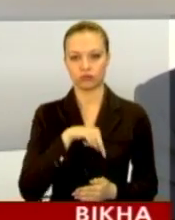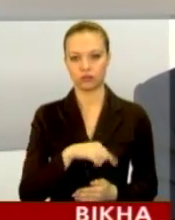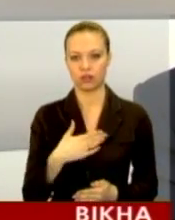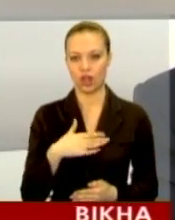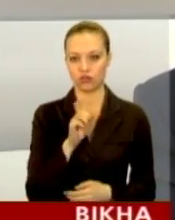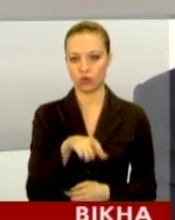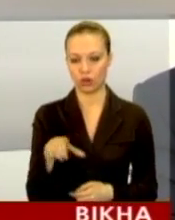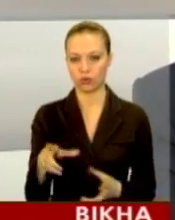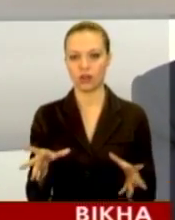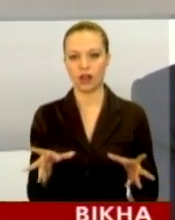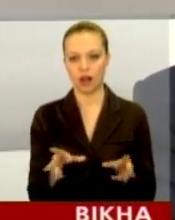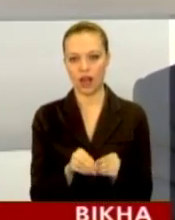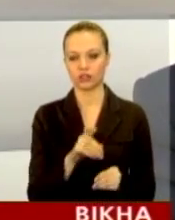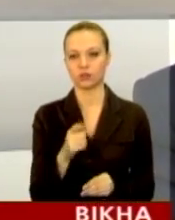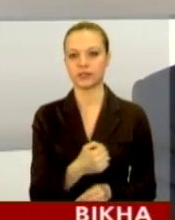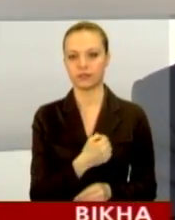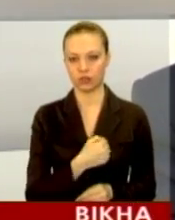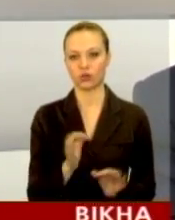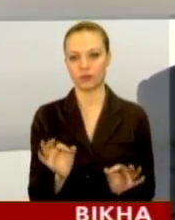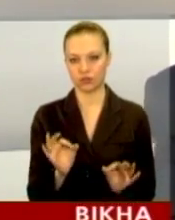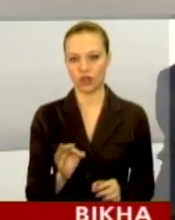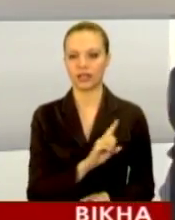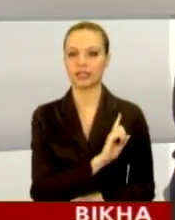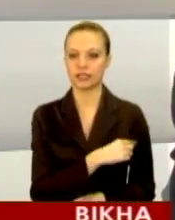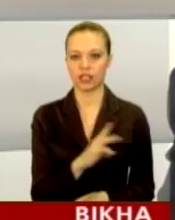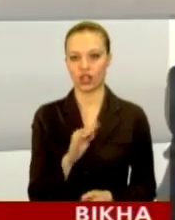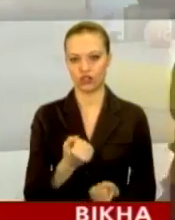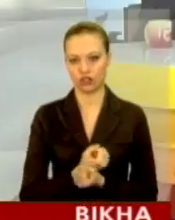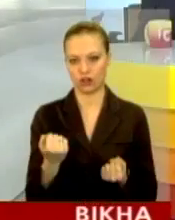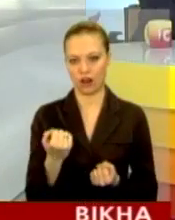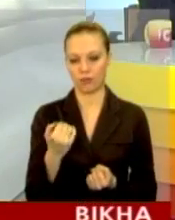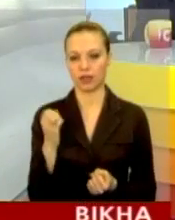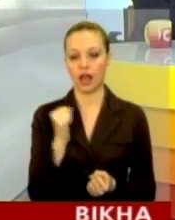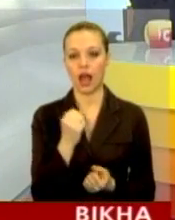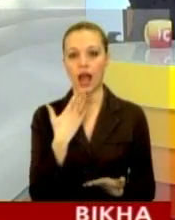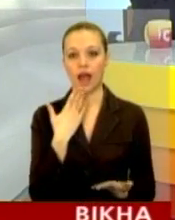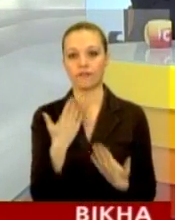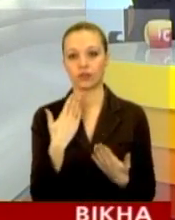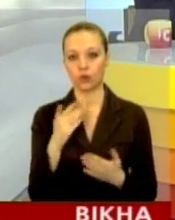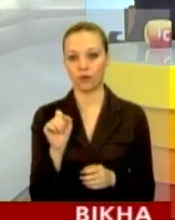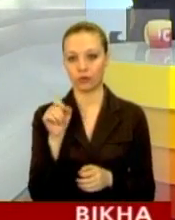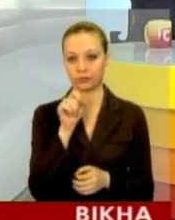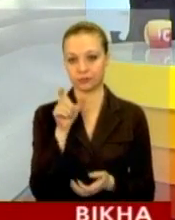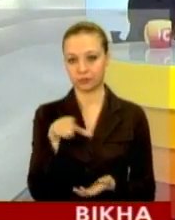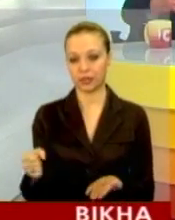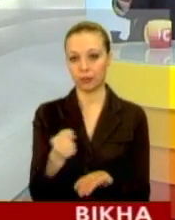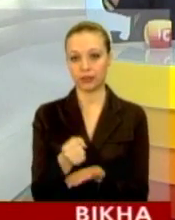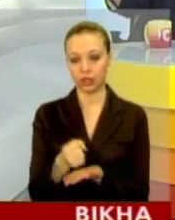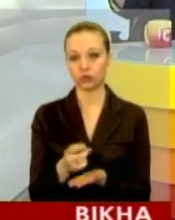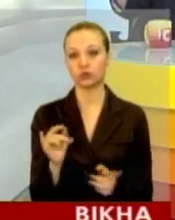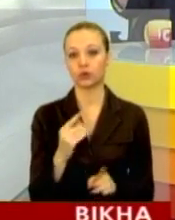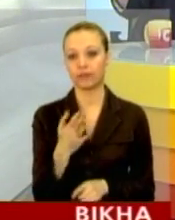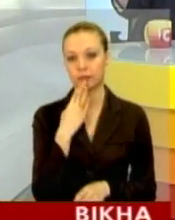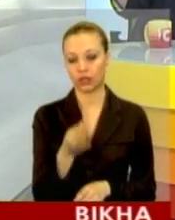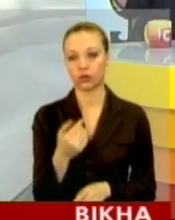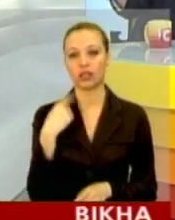нашого народу разом з військом, звичайно, сильніша від гармат. А відносно призначення? Ну, що я вам скажу? Я знаю